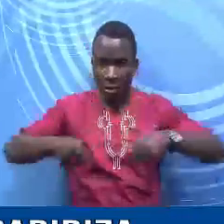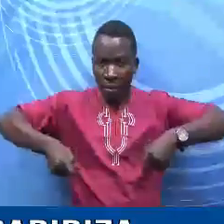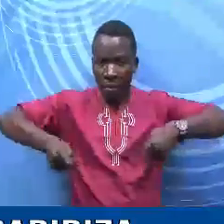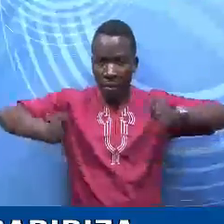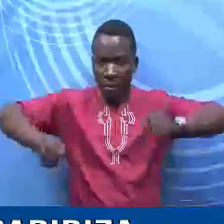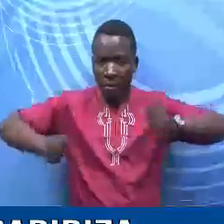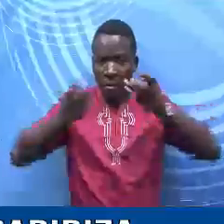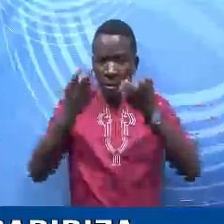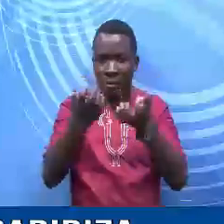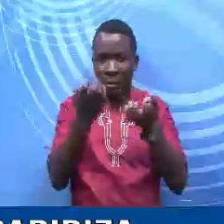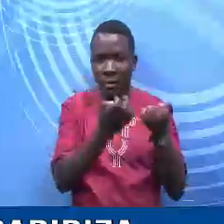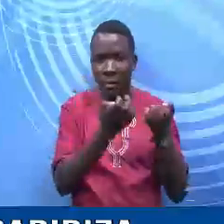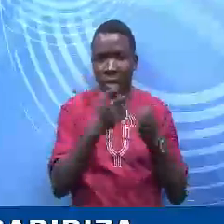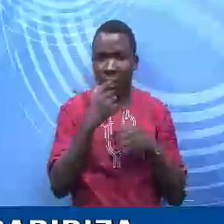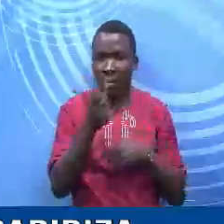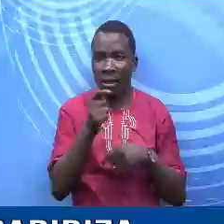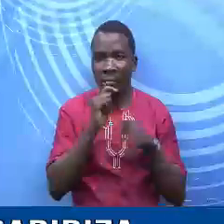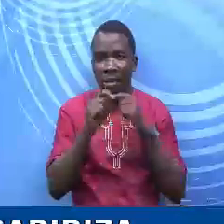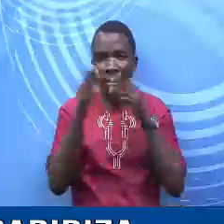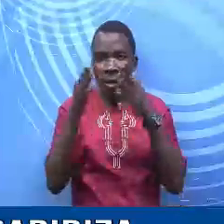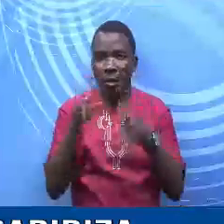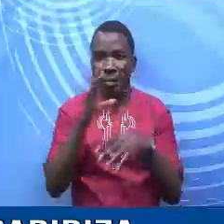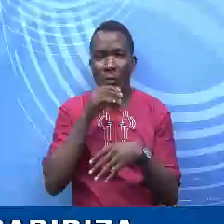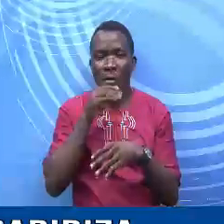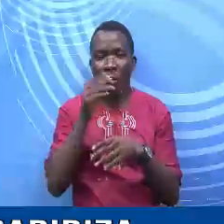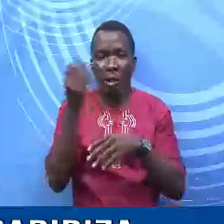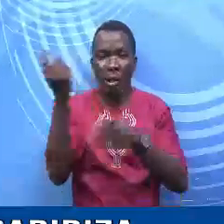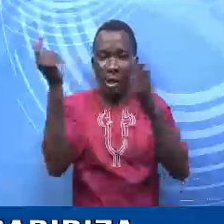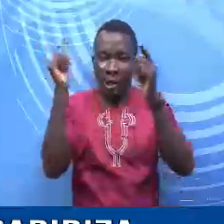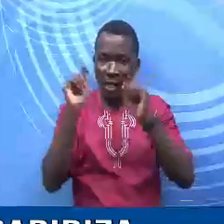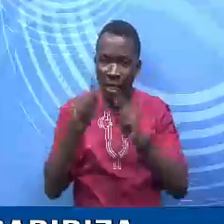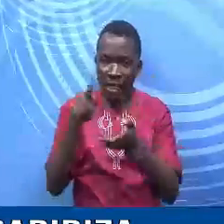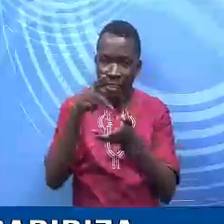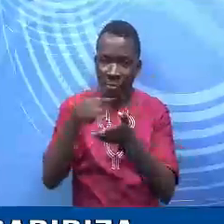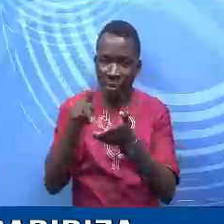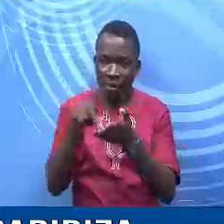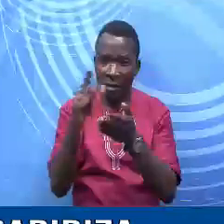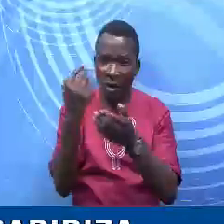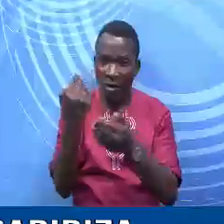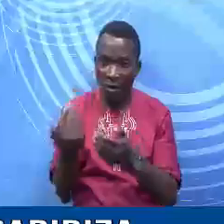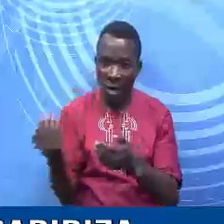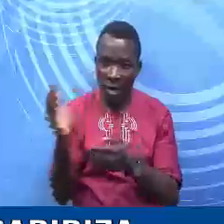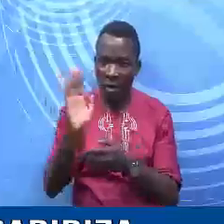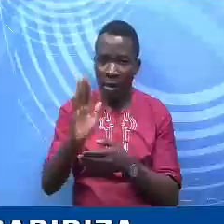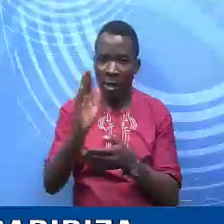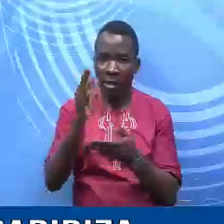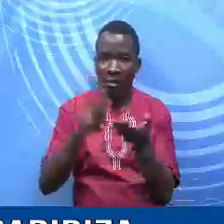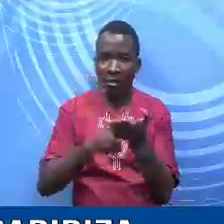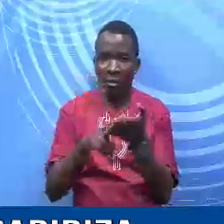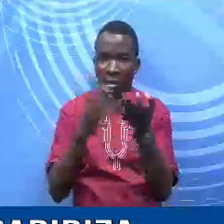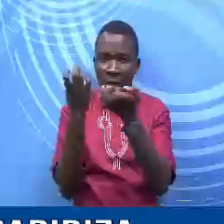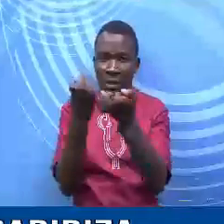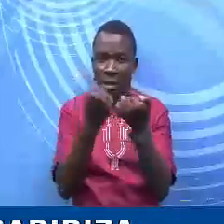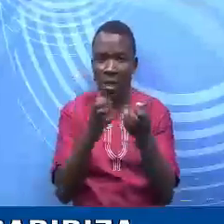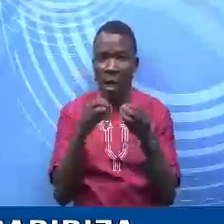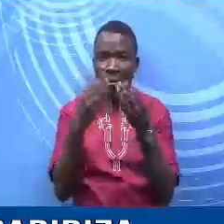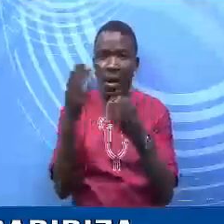Kigali, yabwiye umunyamakuru ko uyu mugabo aherutse kuza kumukodesha umwana ngo amusabishe amuha amafaranga 500